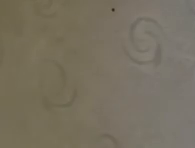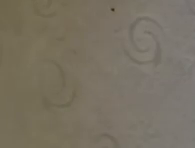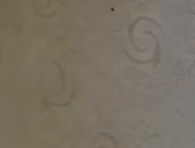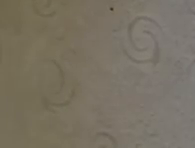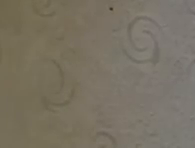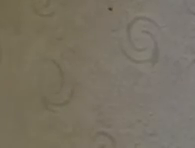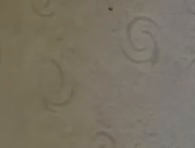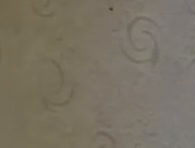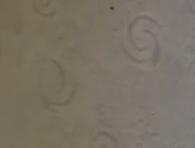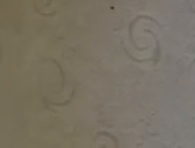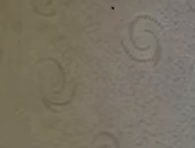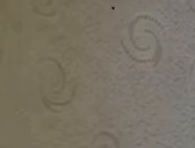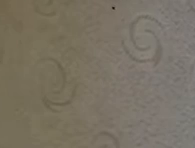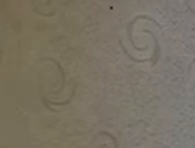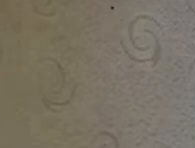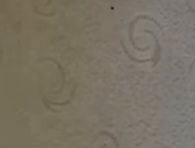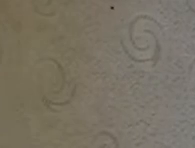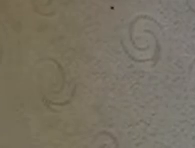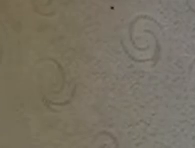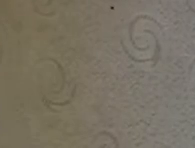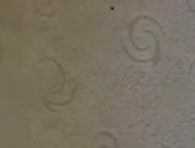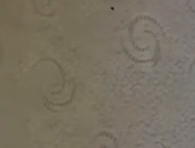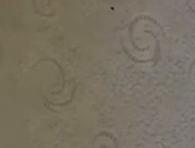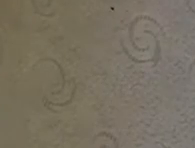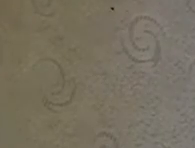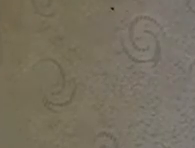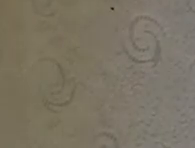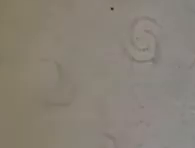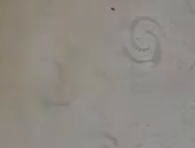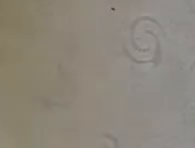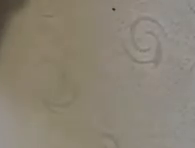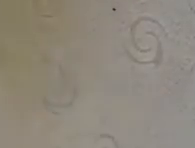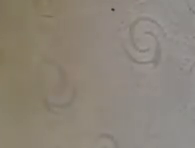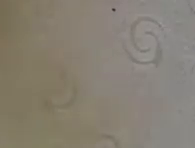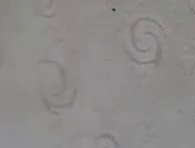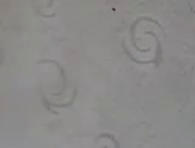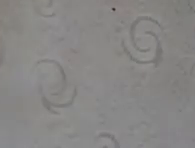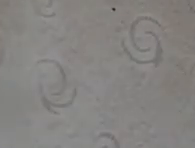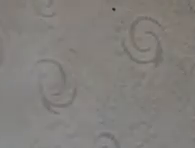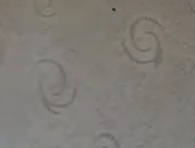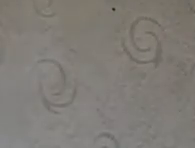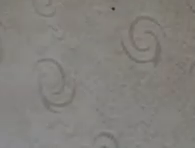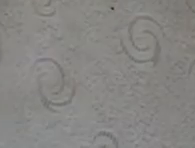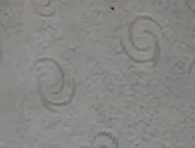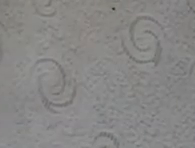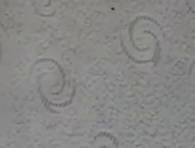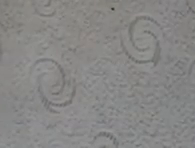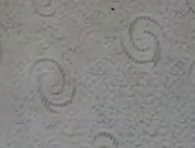попробуем измерить магнитную индукцию маленьких магнитов. Для примера мы взяли 3